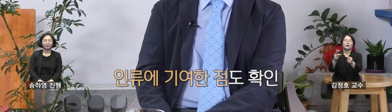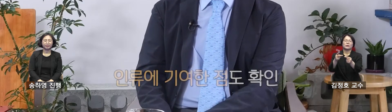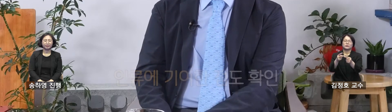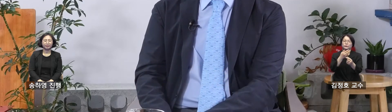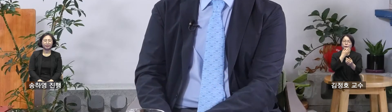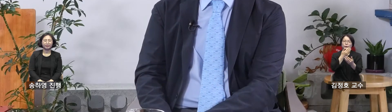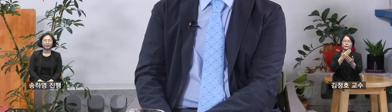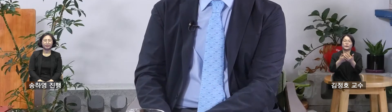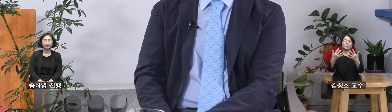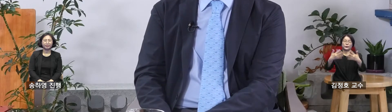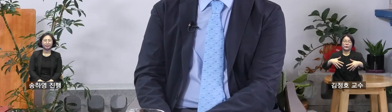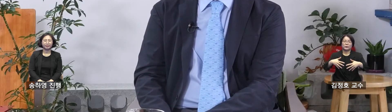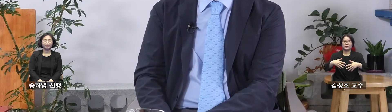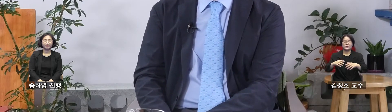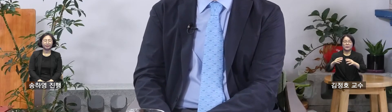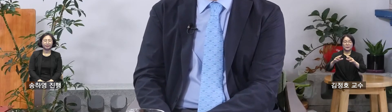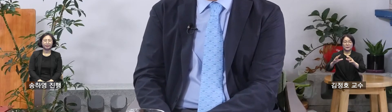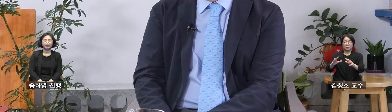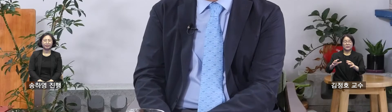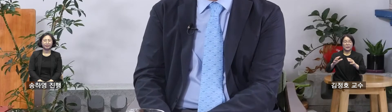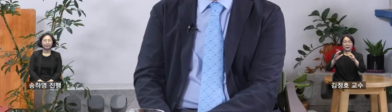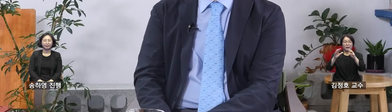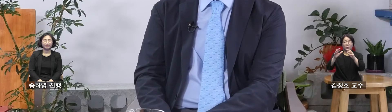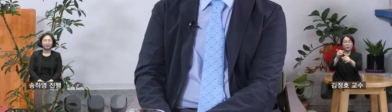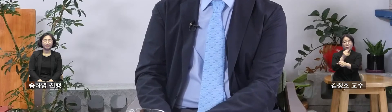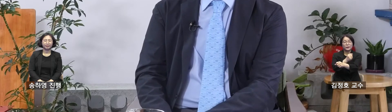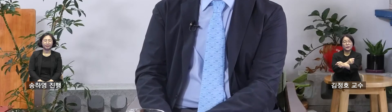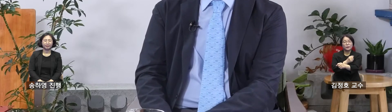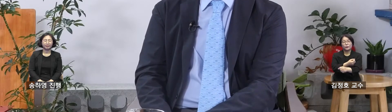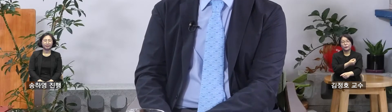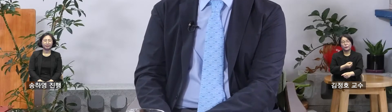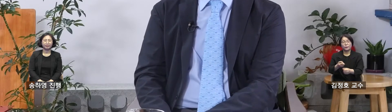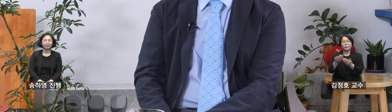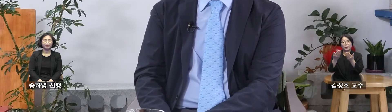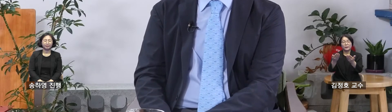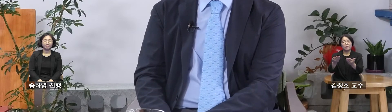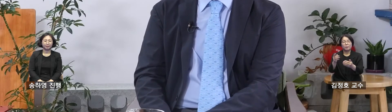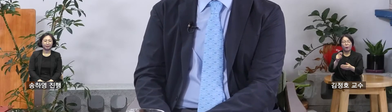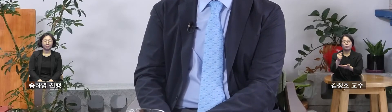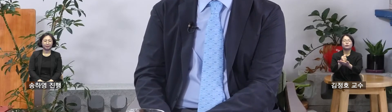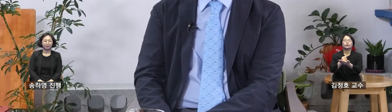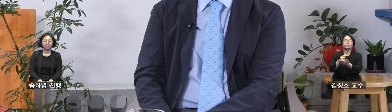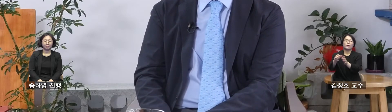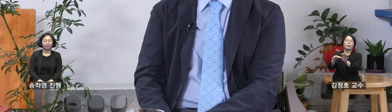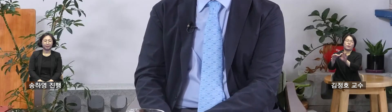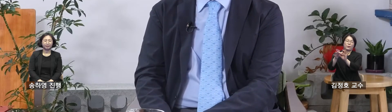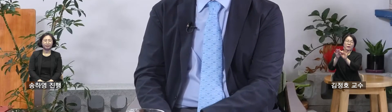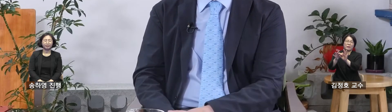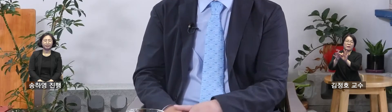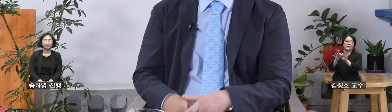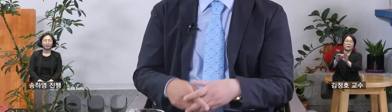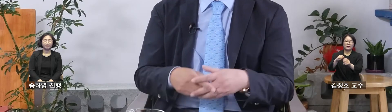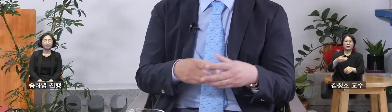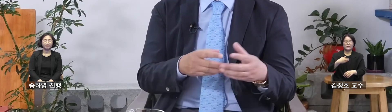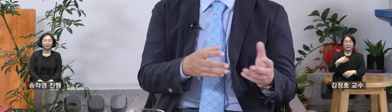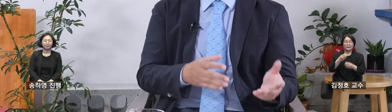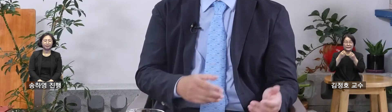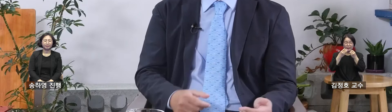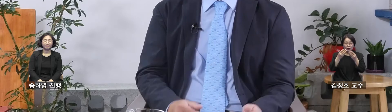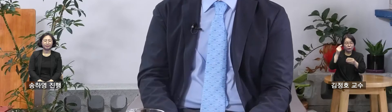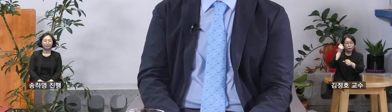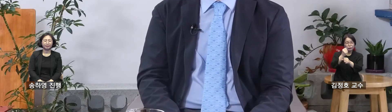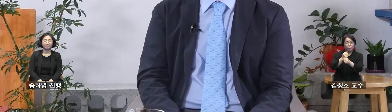근데 이제 인류에 얼마나 기여했느냐 이거는 좀 운의 되는 것 같습니다. 자기가 아무리 새로운